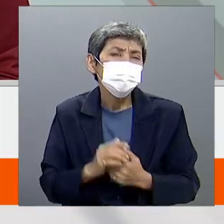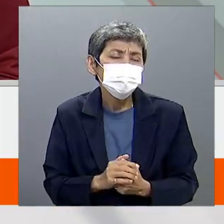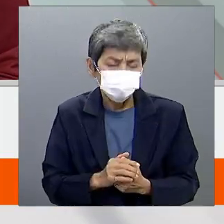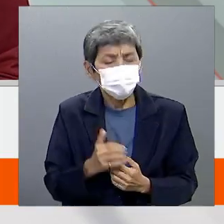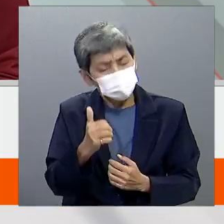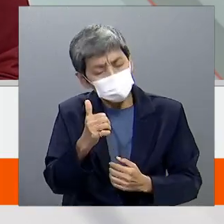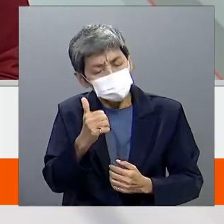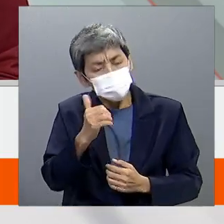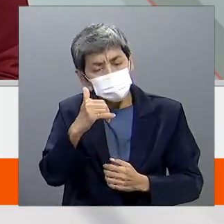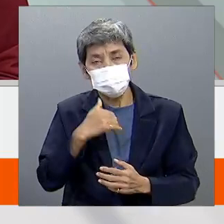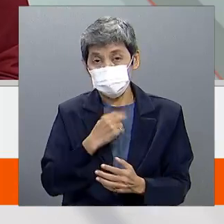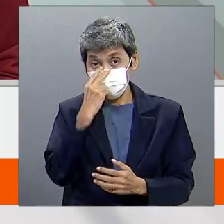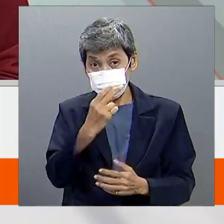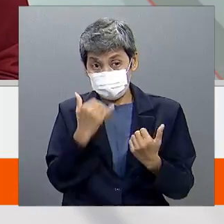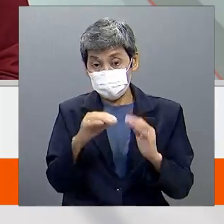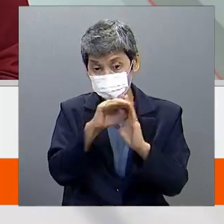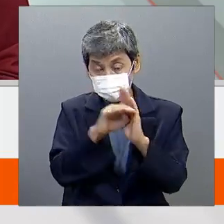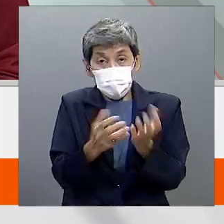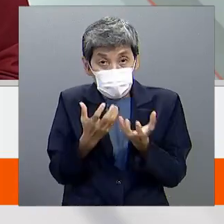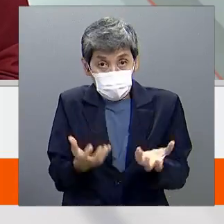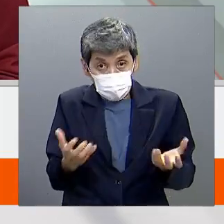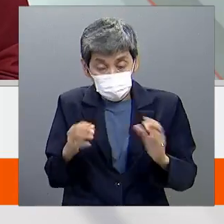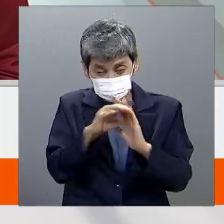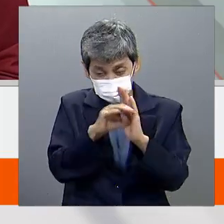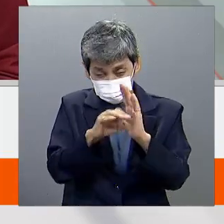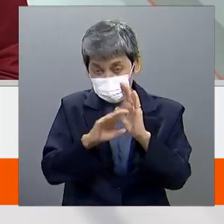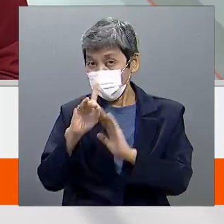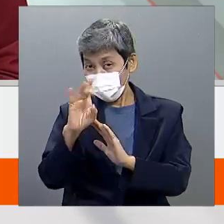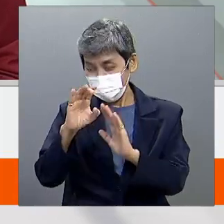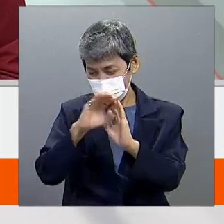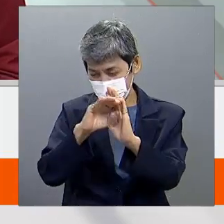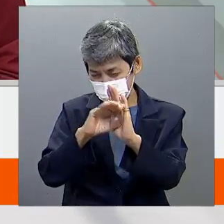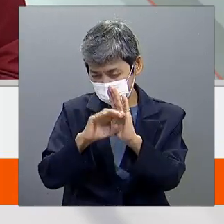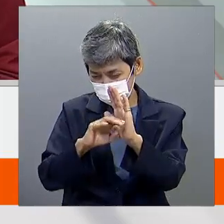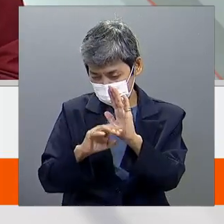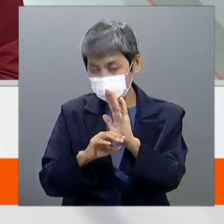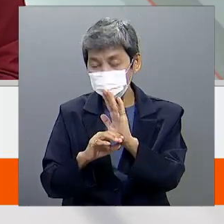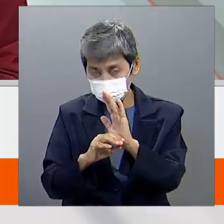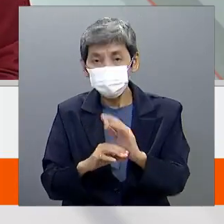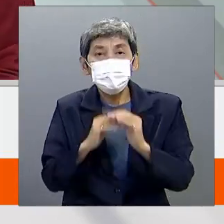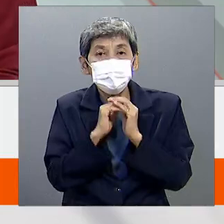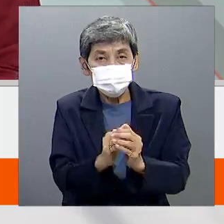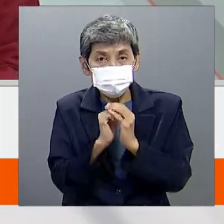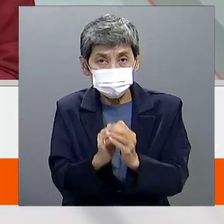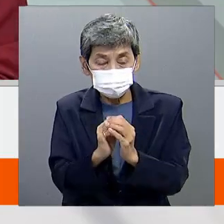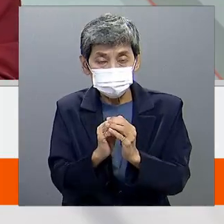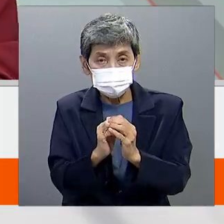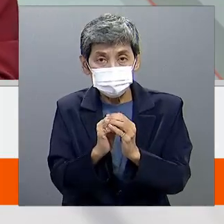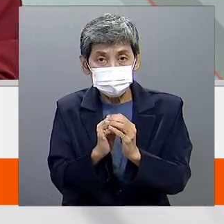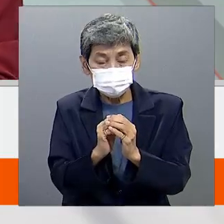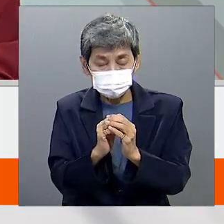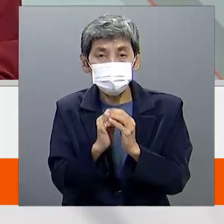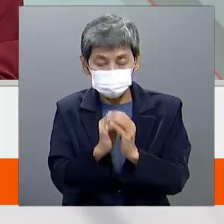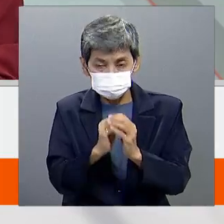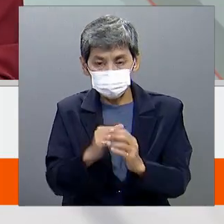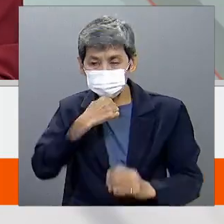เราจะเห็นรายการสินค้าให้ร้อยกว่ารายการที่ณขณะนี้จีนเขาแบนสินค้าของไต้หวันเนี่ย